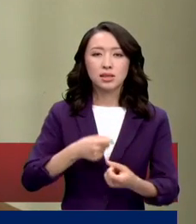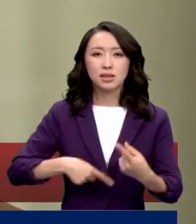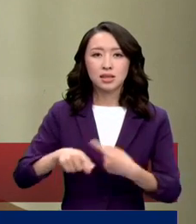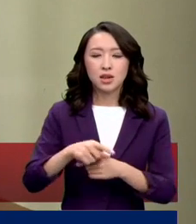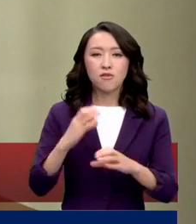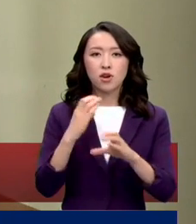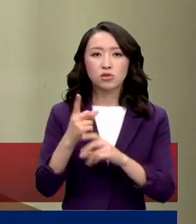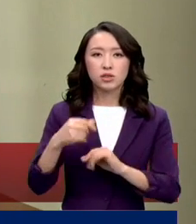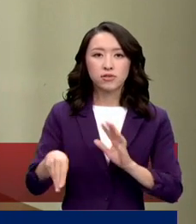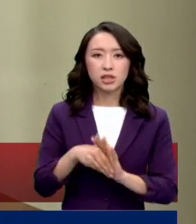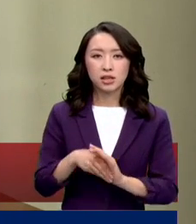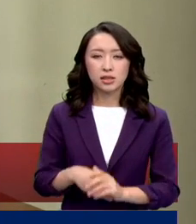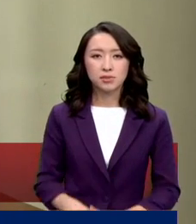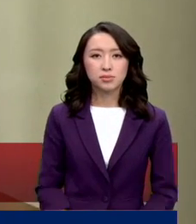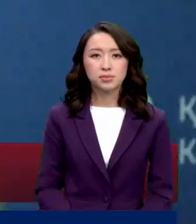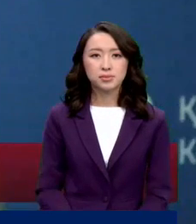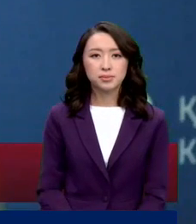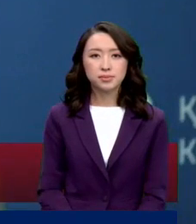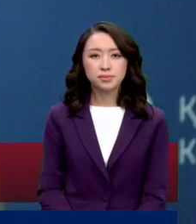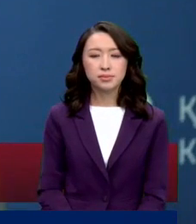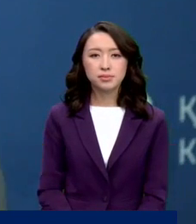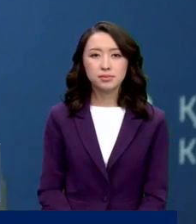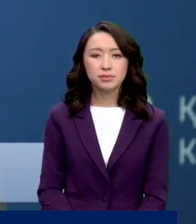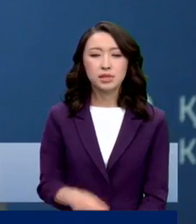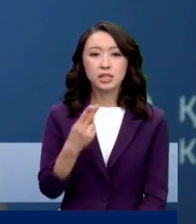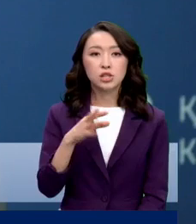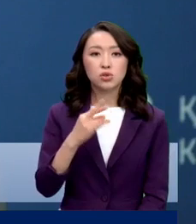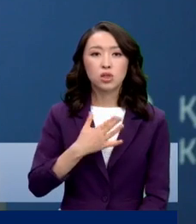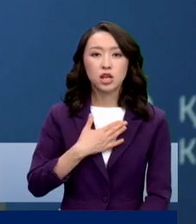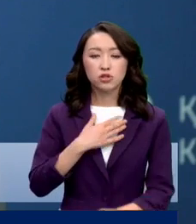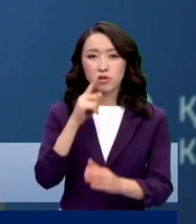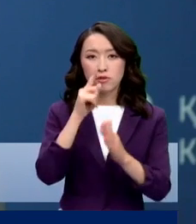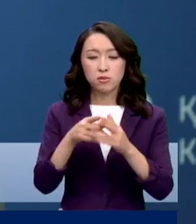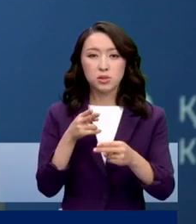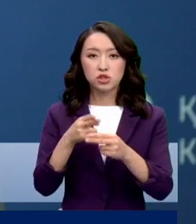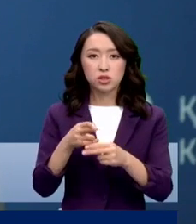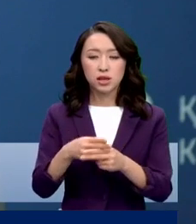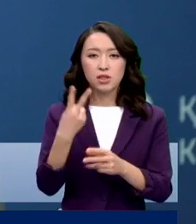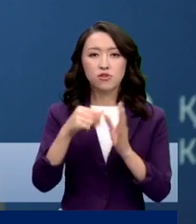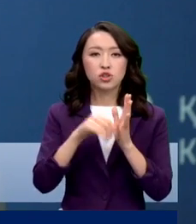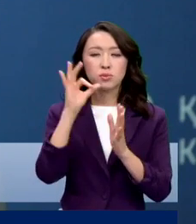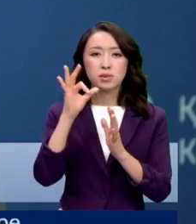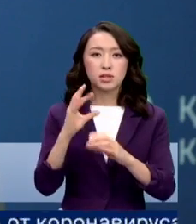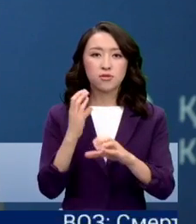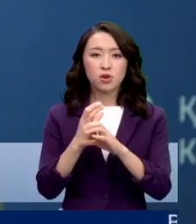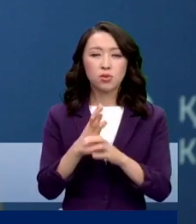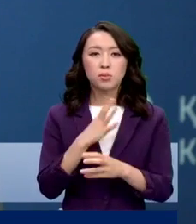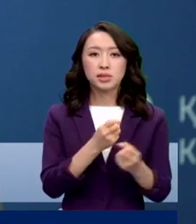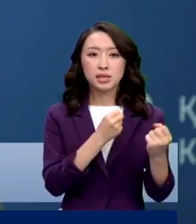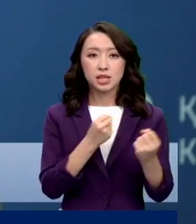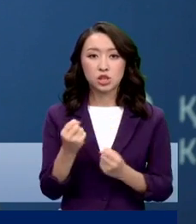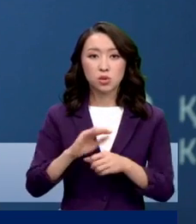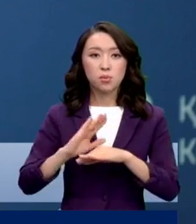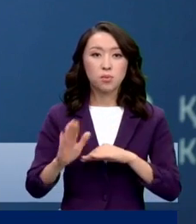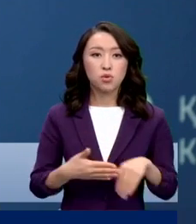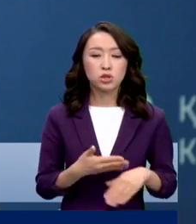за взятки. До нашего вмешательства 26% вагонов выдавались с задержкой. После